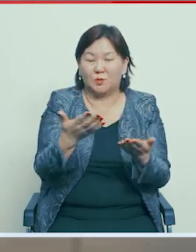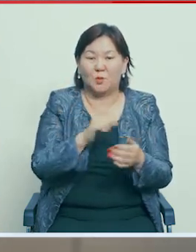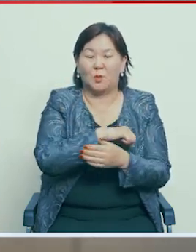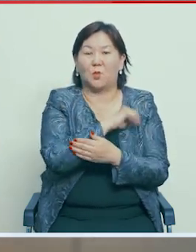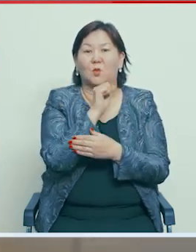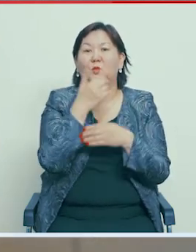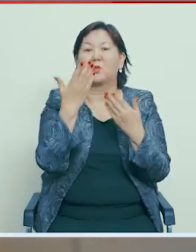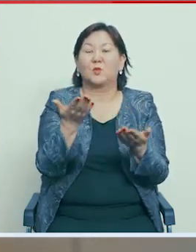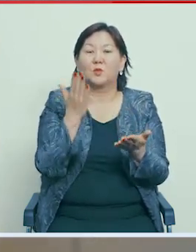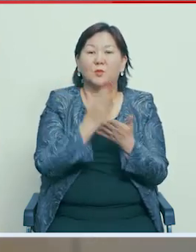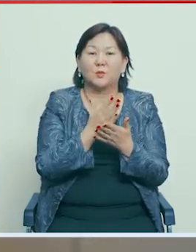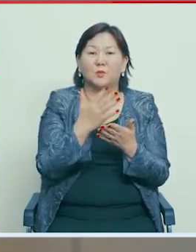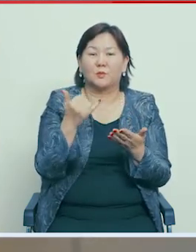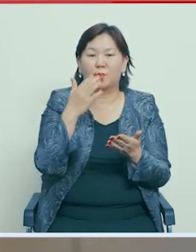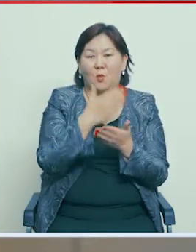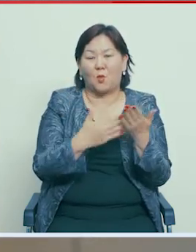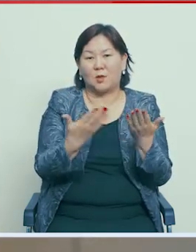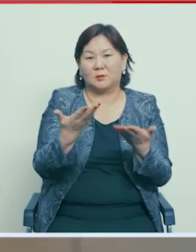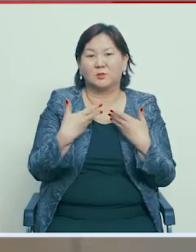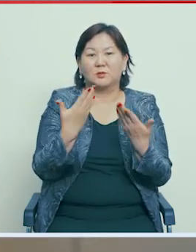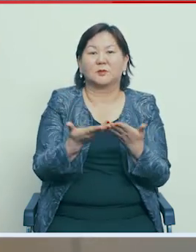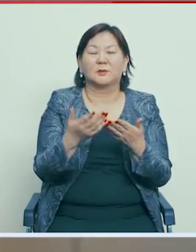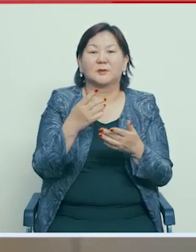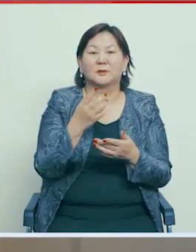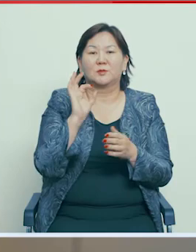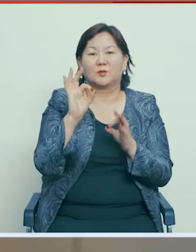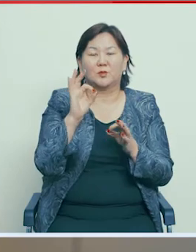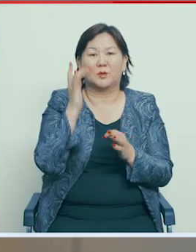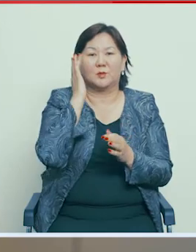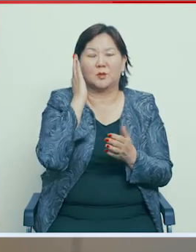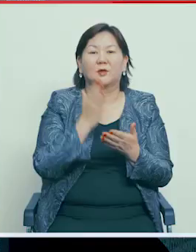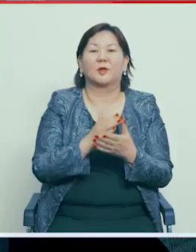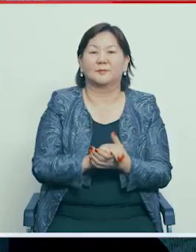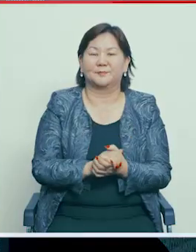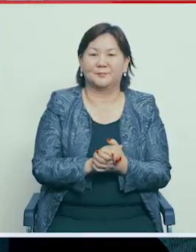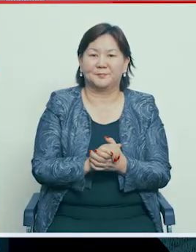тэм зүйлс ахын бол бас бид нар хуваалцвал зүгээр ахаа гэж би хувьдаа бодлоо.